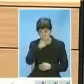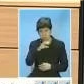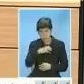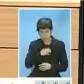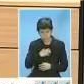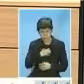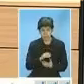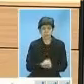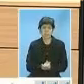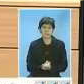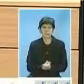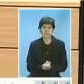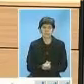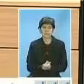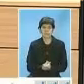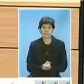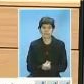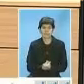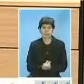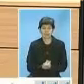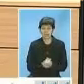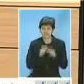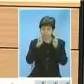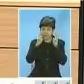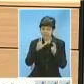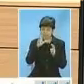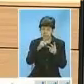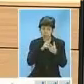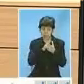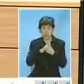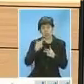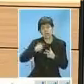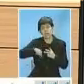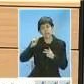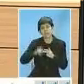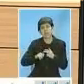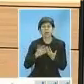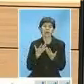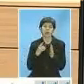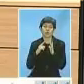งนี้ครับ3คดีนั้นอยู่ที่ศาลแขวงดุสิตครับ